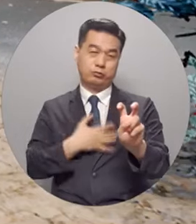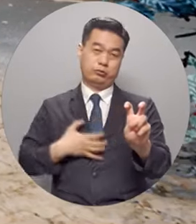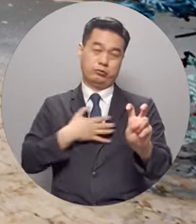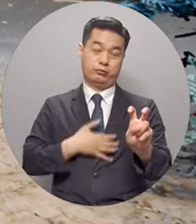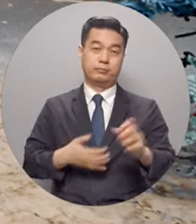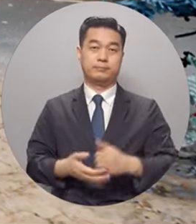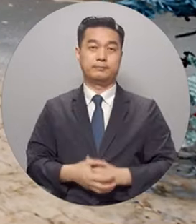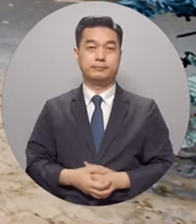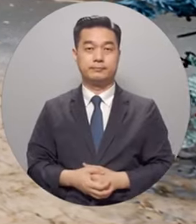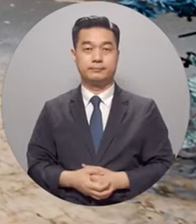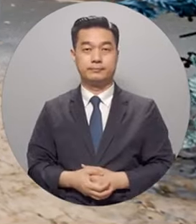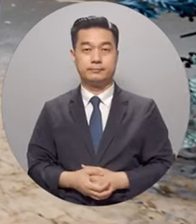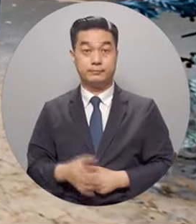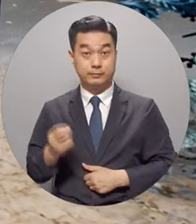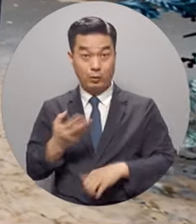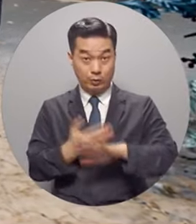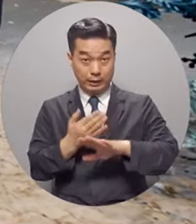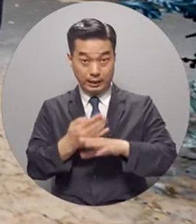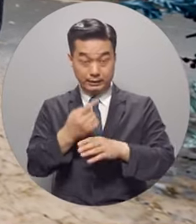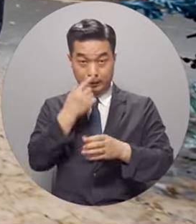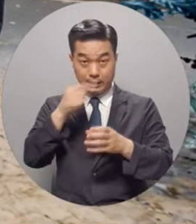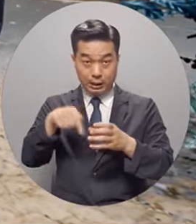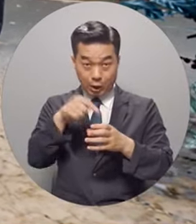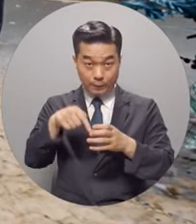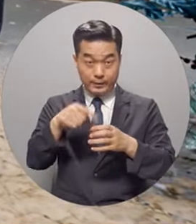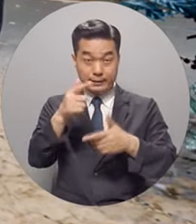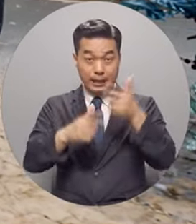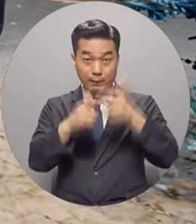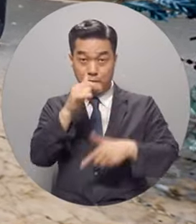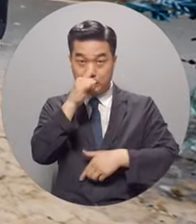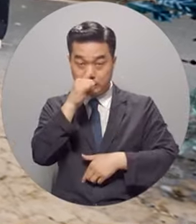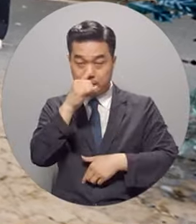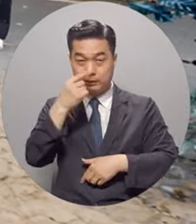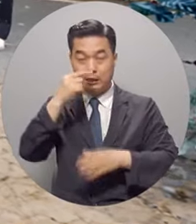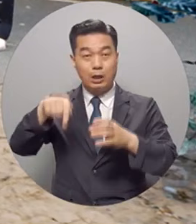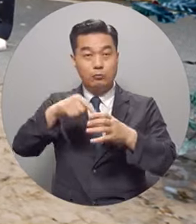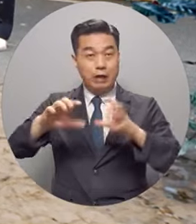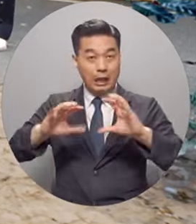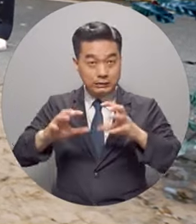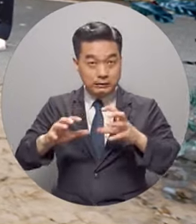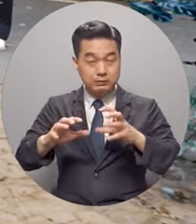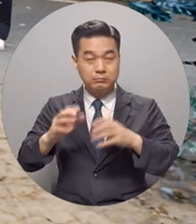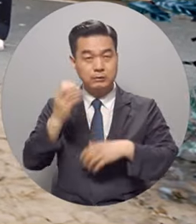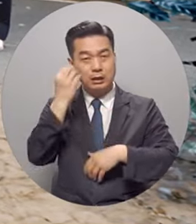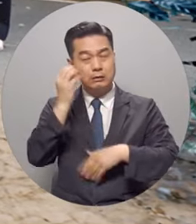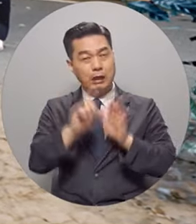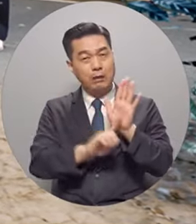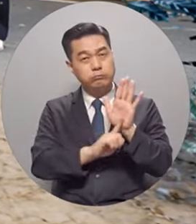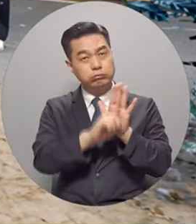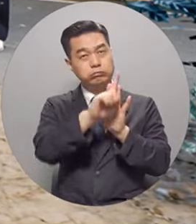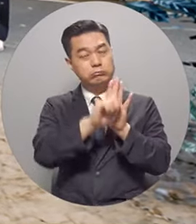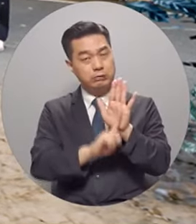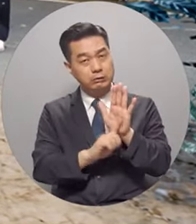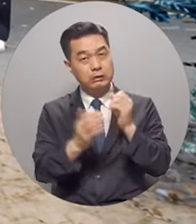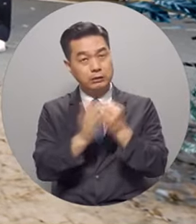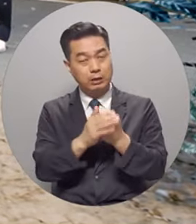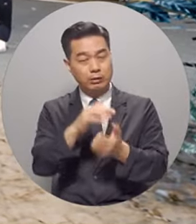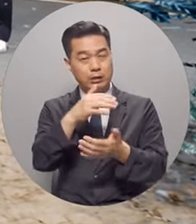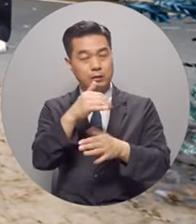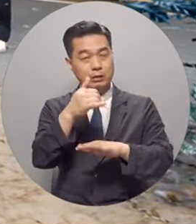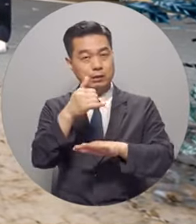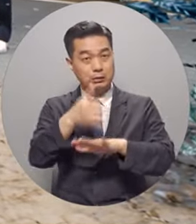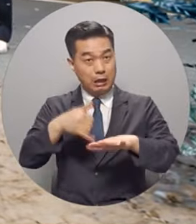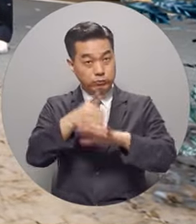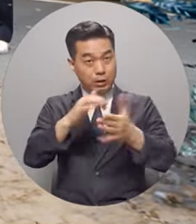있습니다 또 다른 커피산지 브라질은 오히려 이상저온으로 생산량이 줄었습니다 이런 영향으로 국제 커피